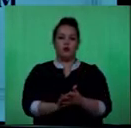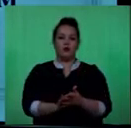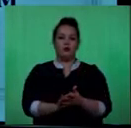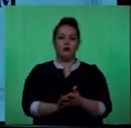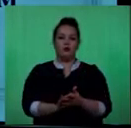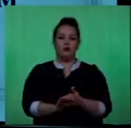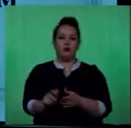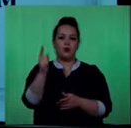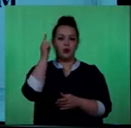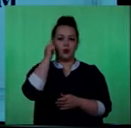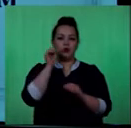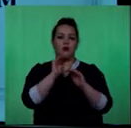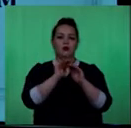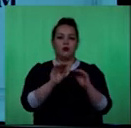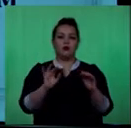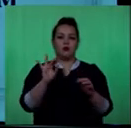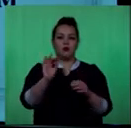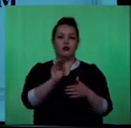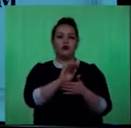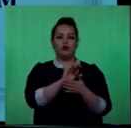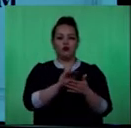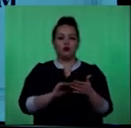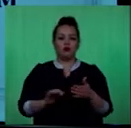подумайте ребята и запишите